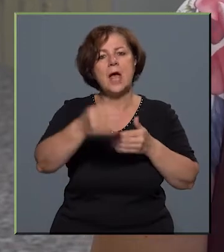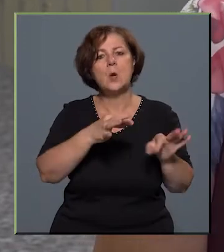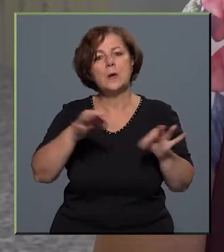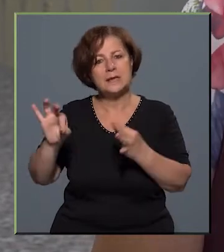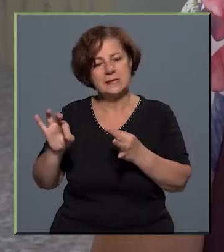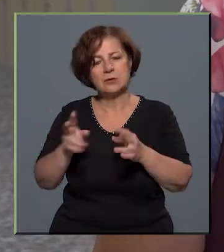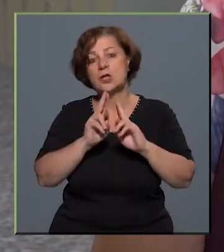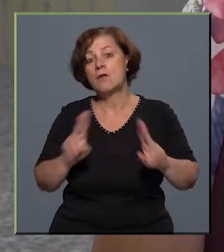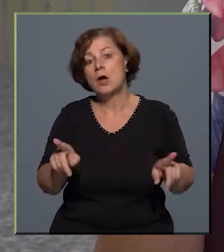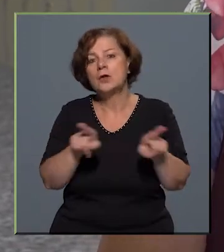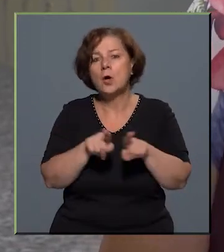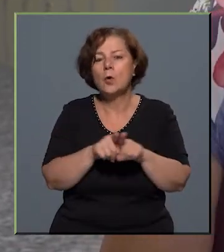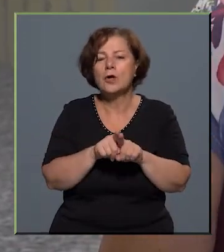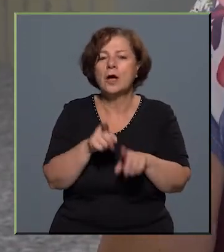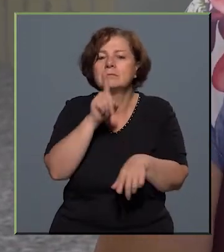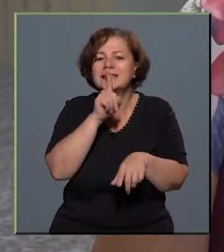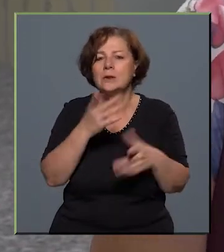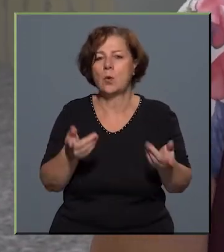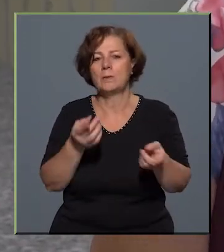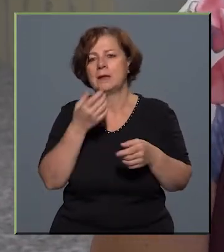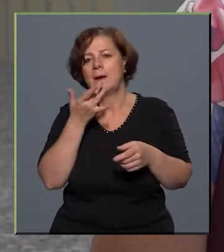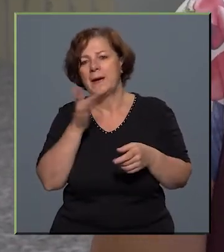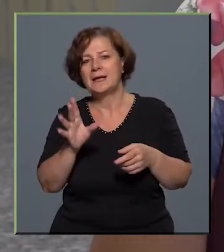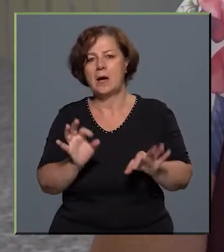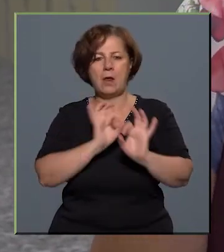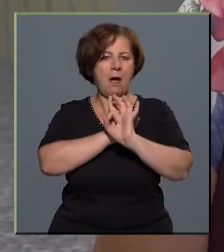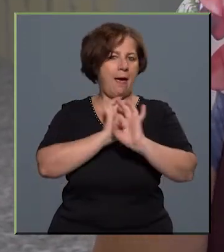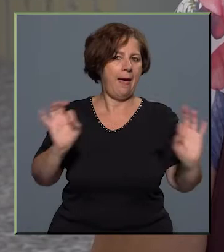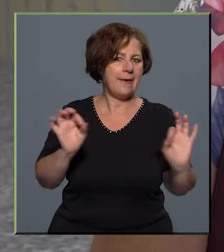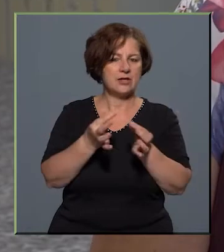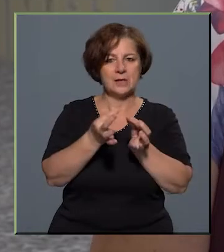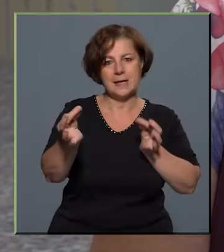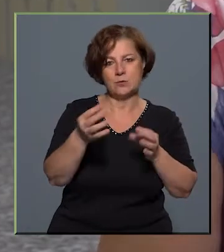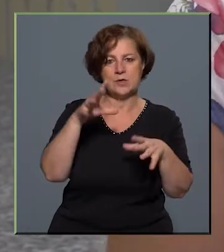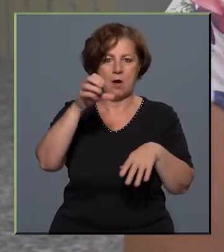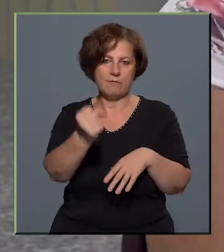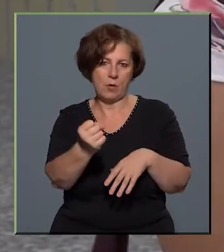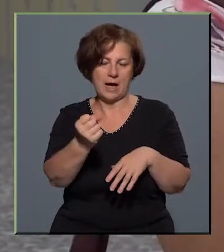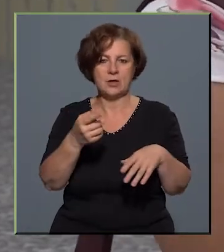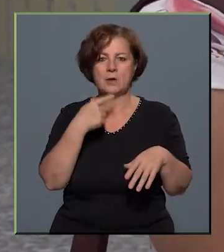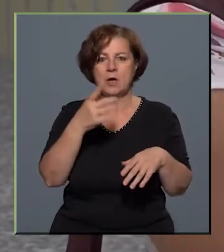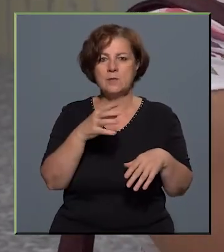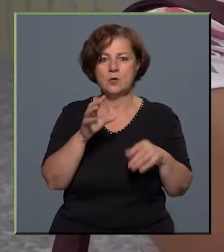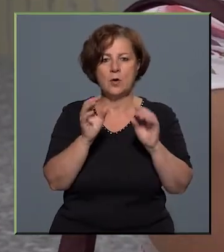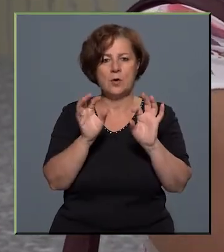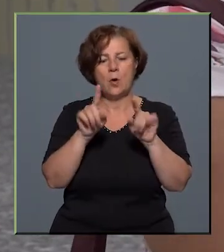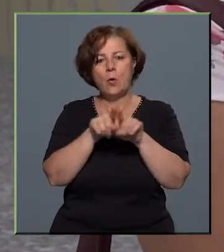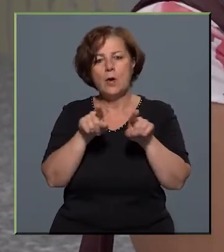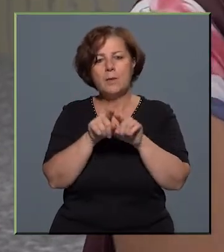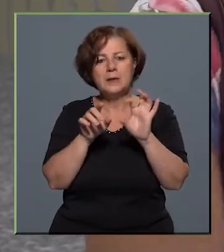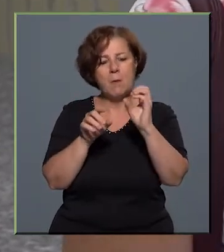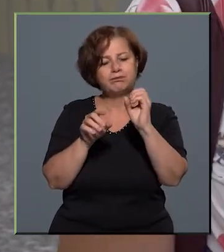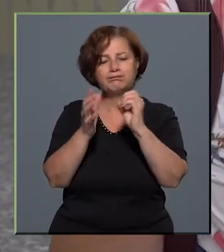és hát azért vannak olyan rejtett titkok, mint például a helyes ceruzafogás, amikor azt mondjuk, hogy kislabdát ide három